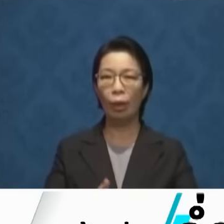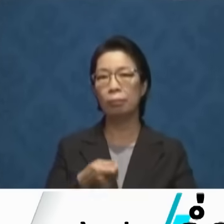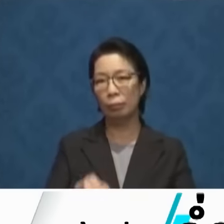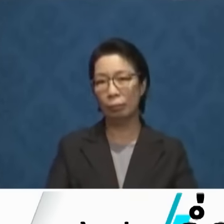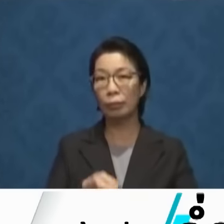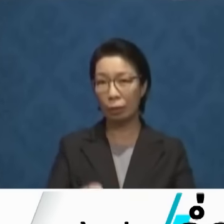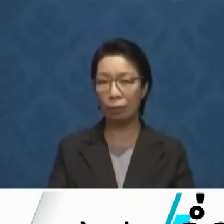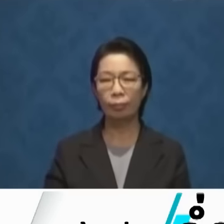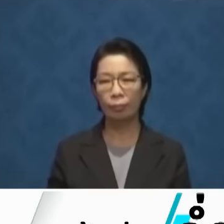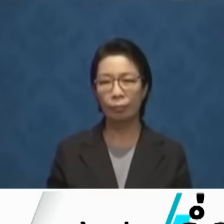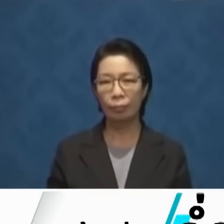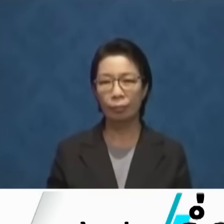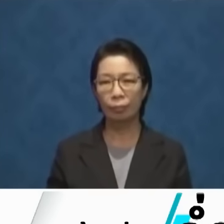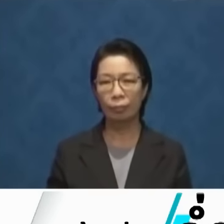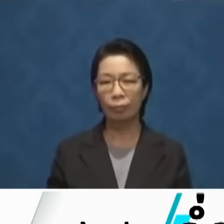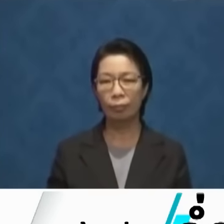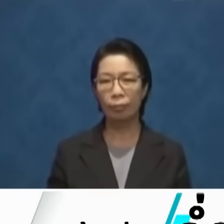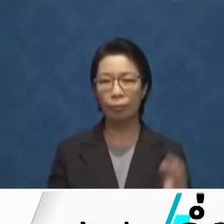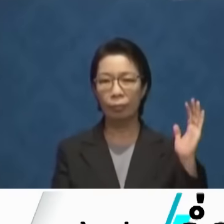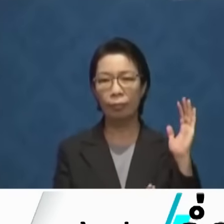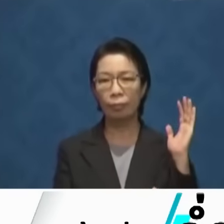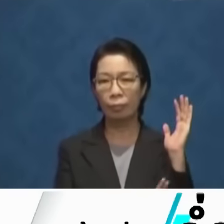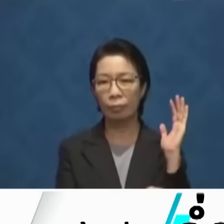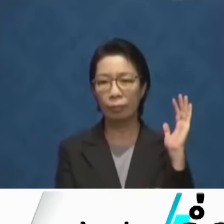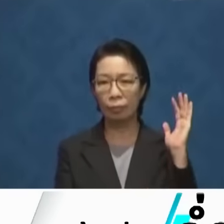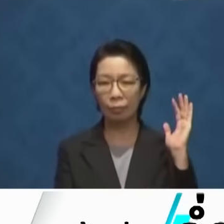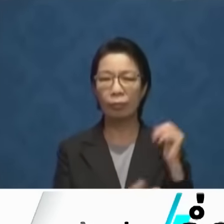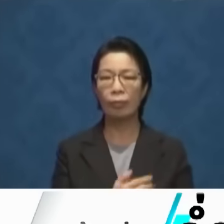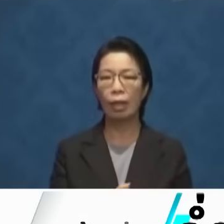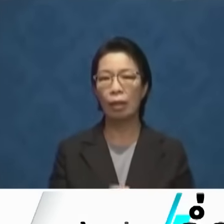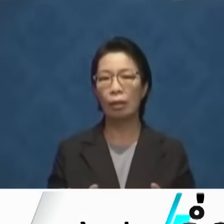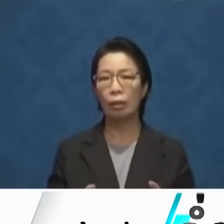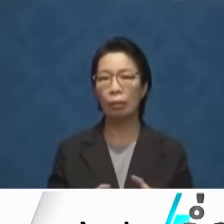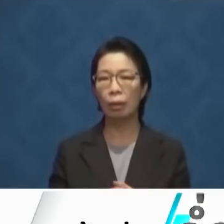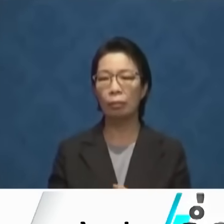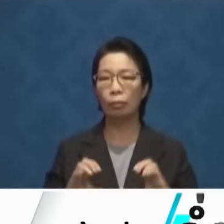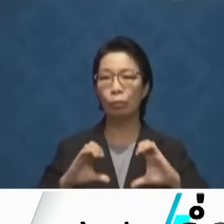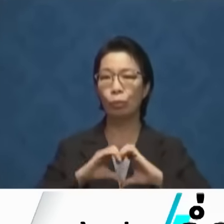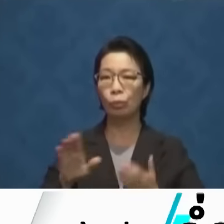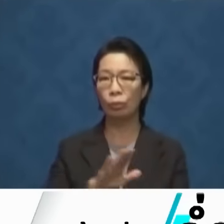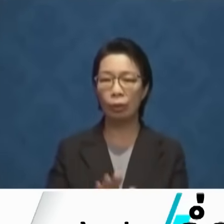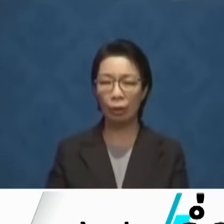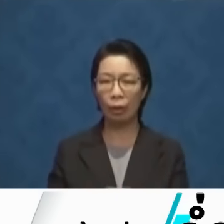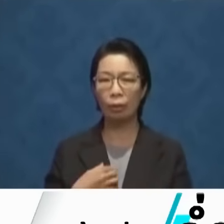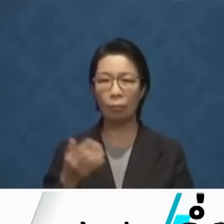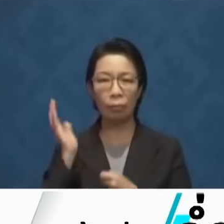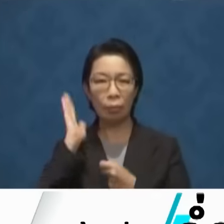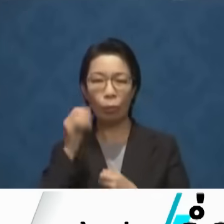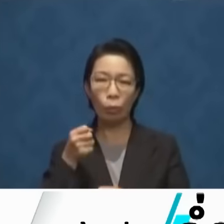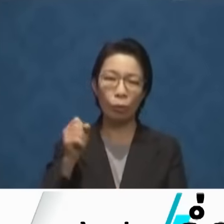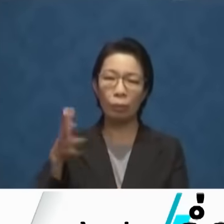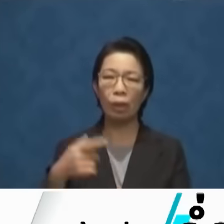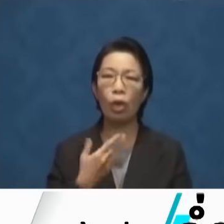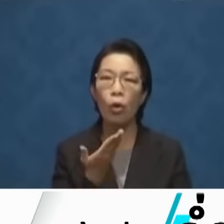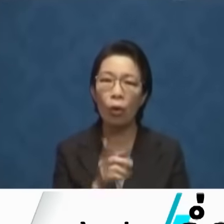ค่98ฮะ98จาก498ไม่เข้า400ในวันมูฮัมหมัดนอมัธาประธานส